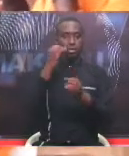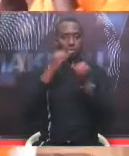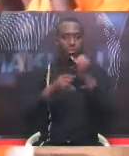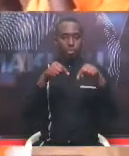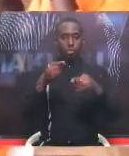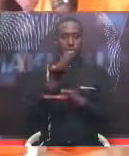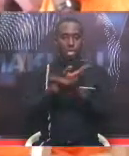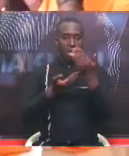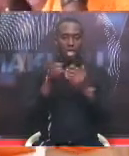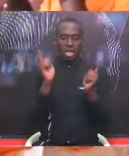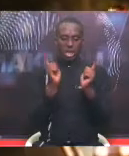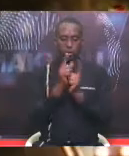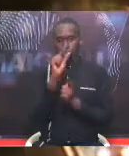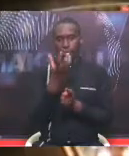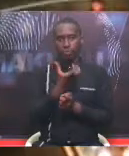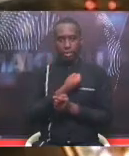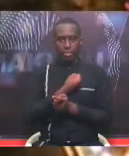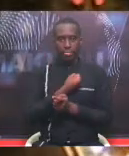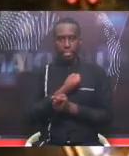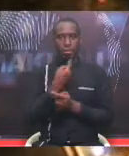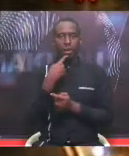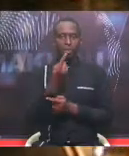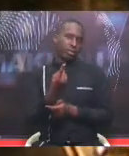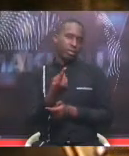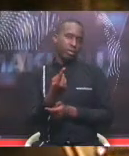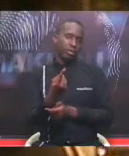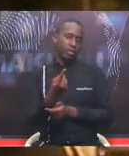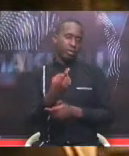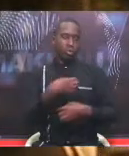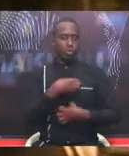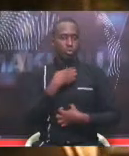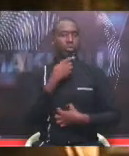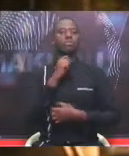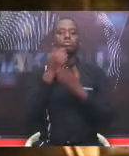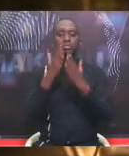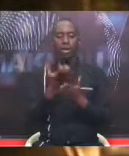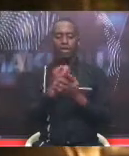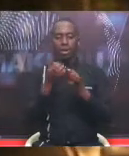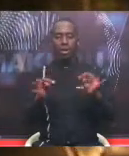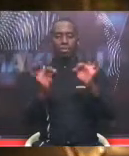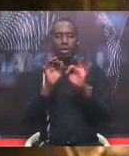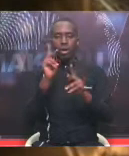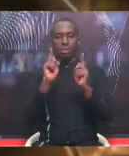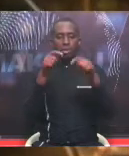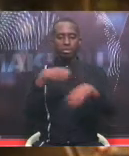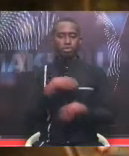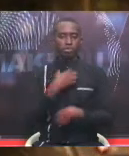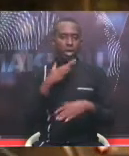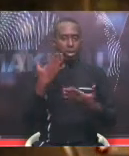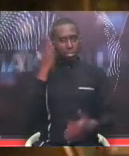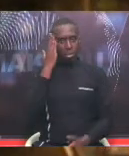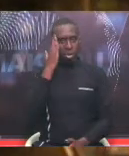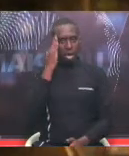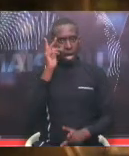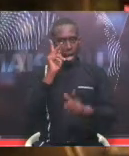w'iki kiganiro kigufi tugiranye mwavuze yuko gusora imfungwa n'abagororwa binagirira umumaro abasuwe mujye mumenye niba